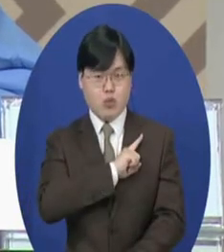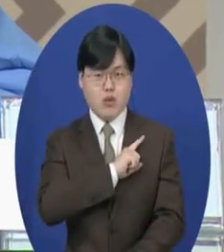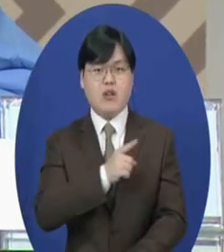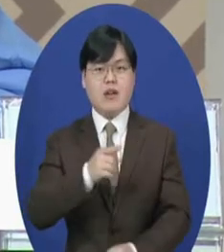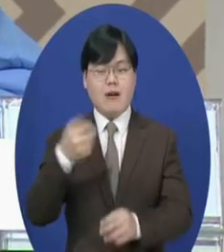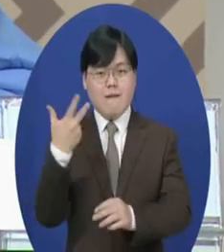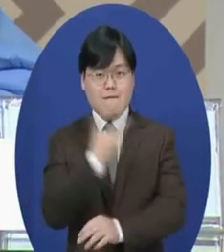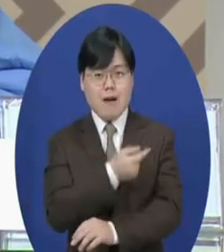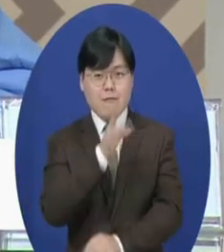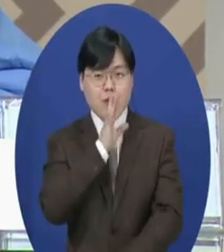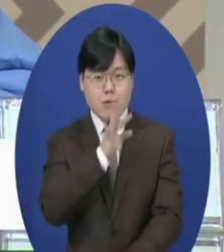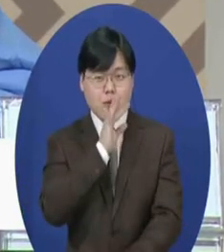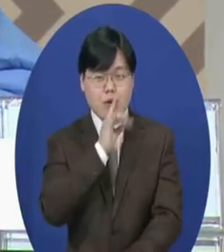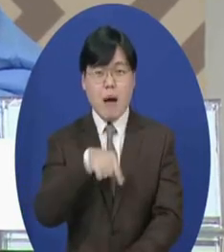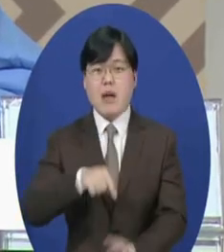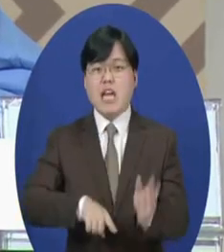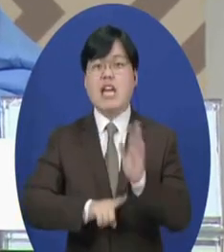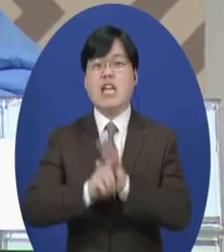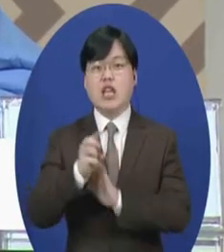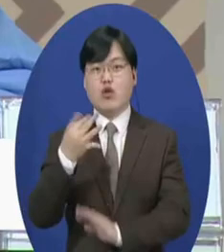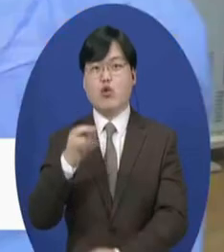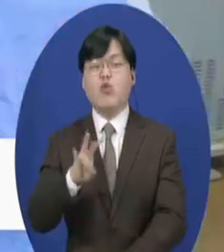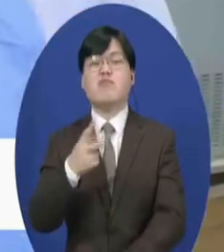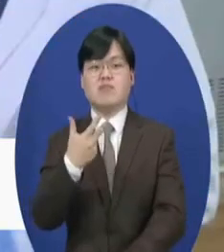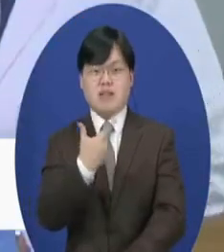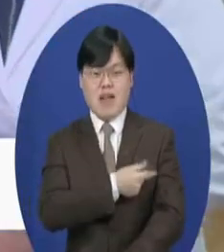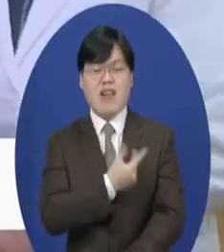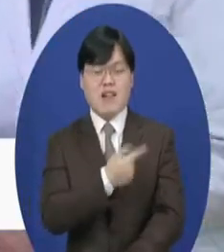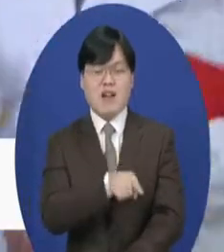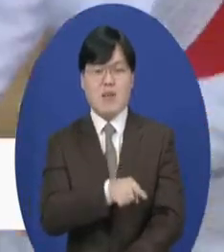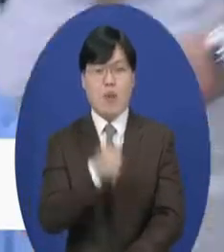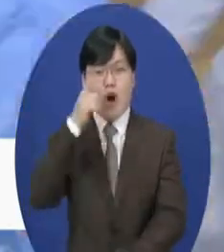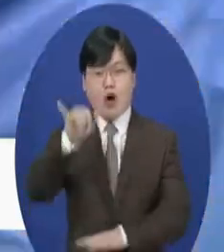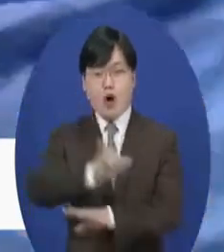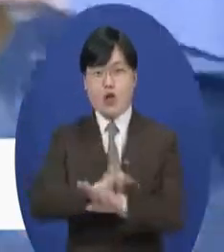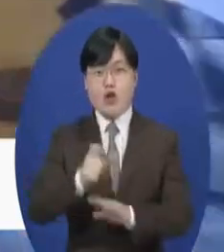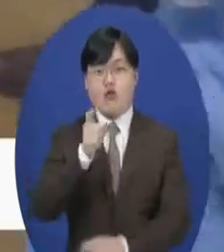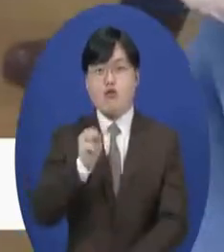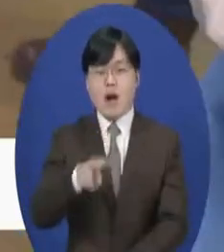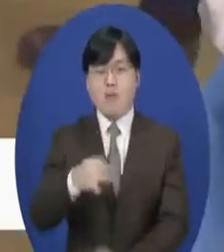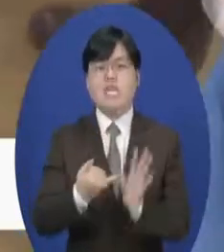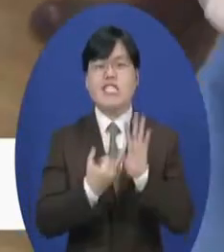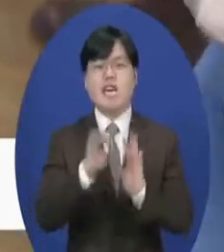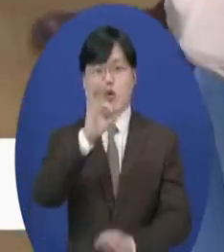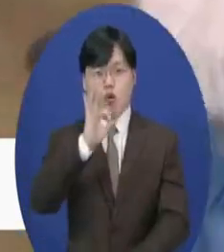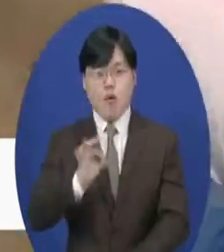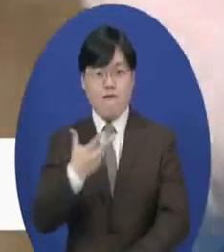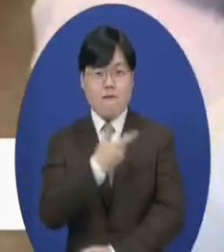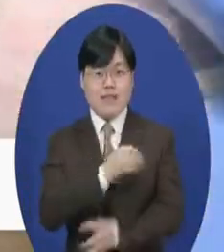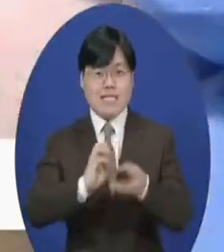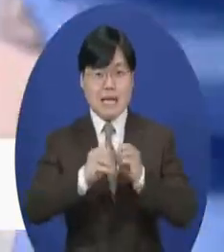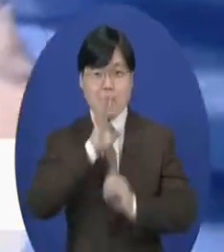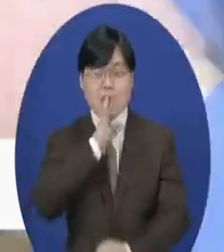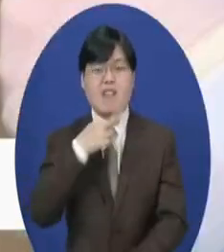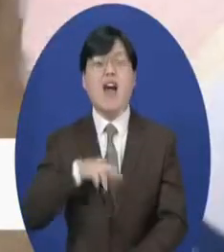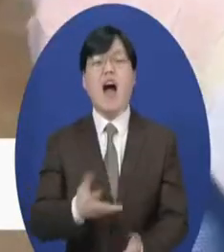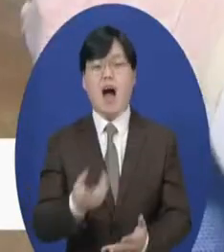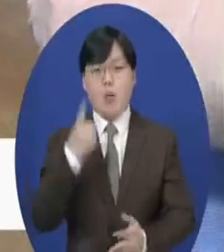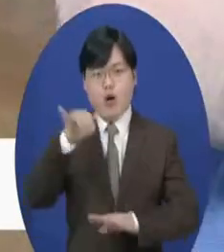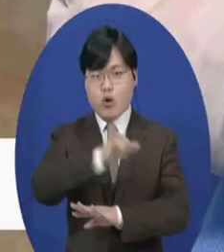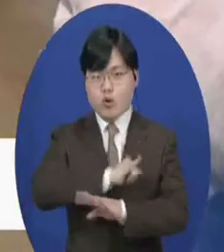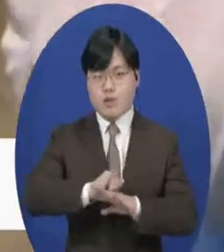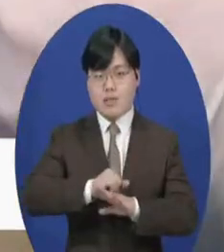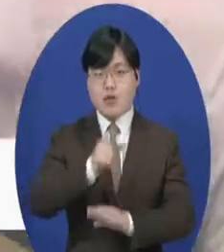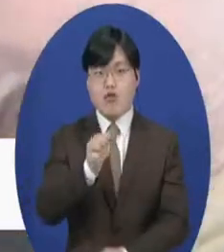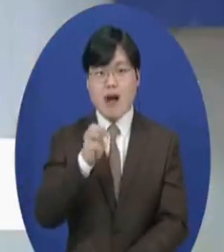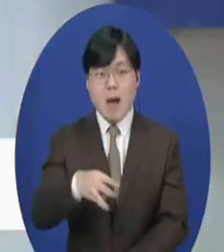За ерхий сайдын хувьд хамгийн ихний том хэлэг нь манай улс хүн амынхаа 60% вакцинж болохоор болсон. Яагаад гэвэл манай улсын нийт